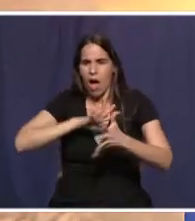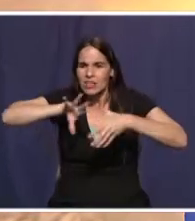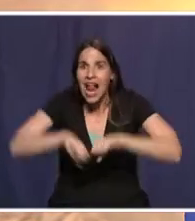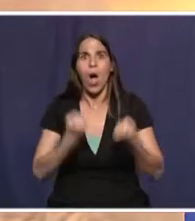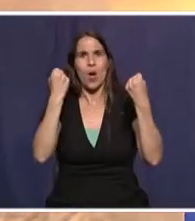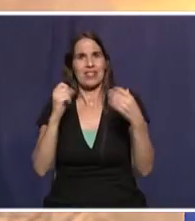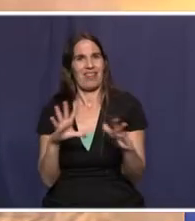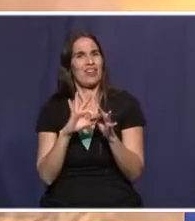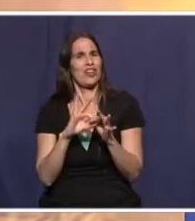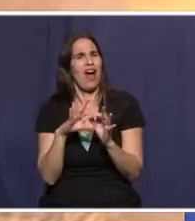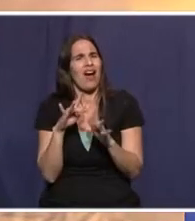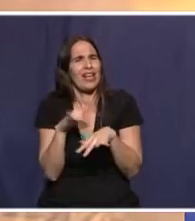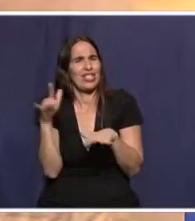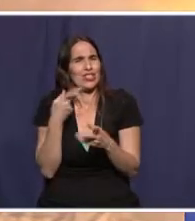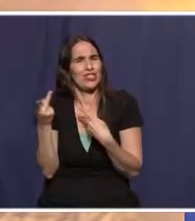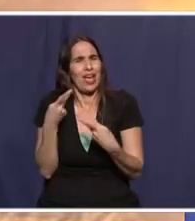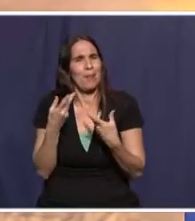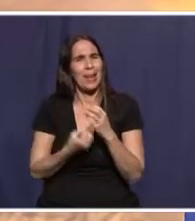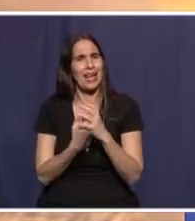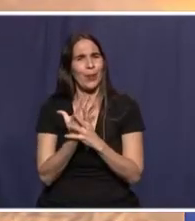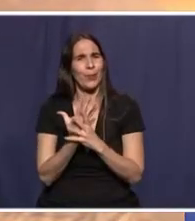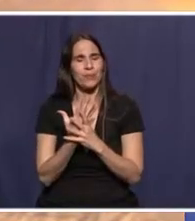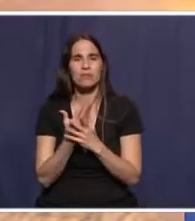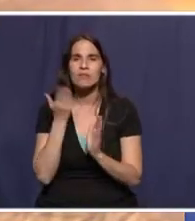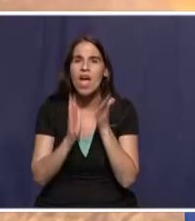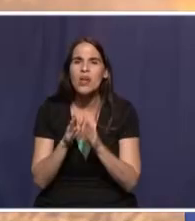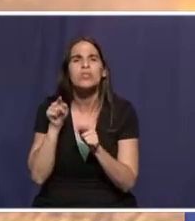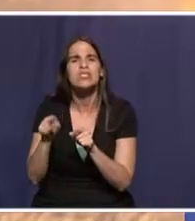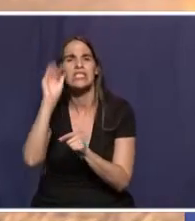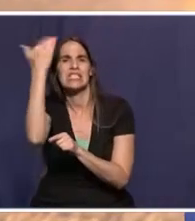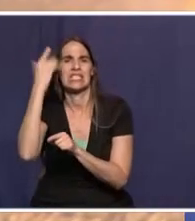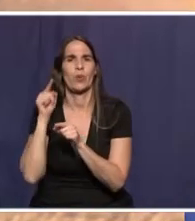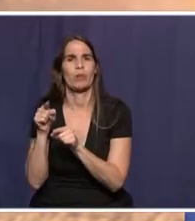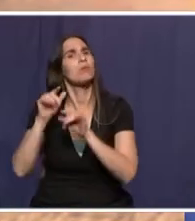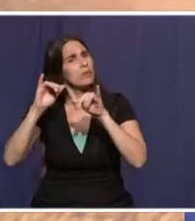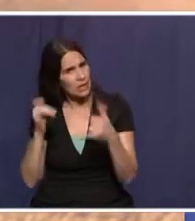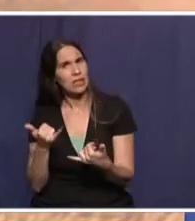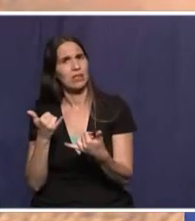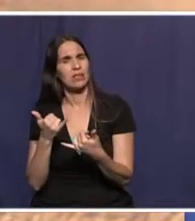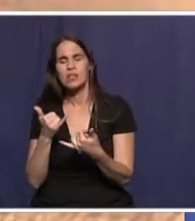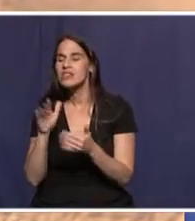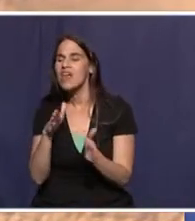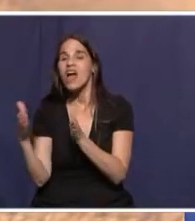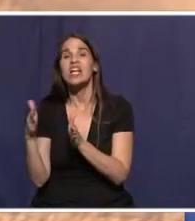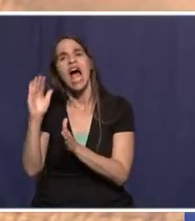כך שבנינו. האלימות הזו היא כולם של הקיצוניים. כן, הכל